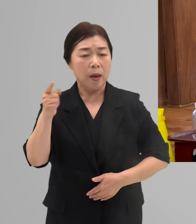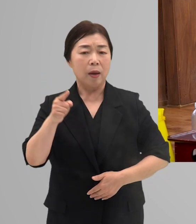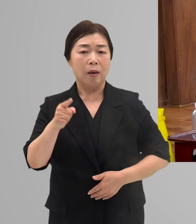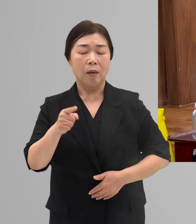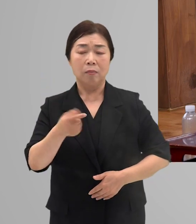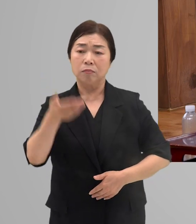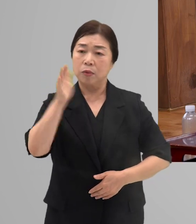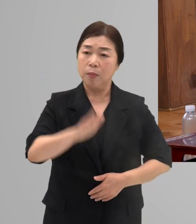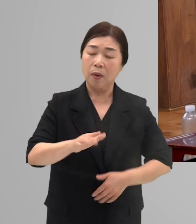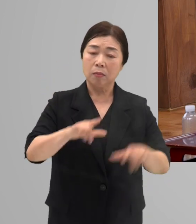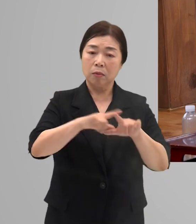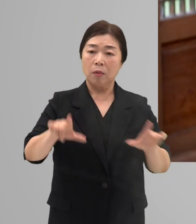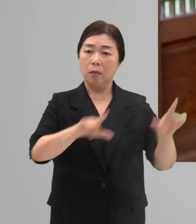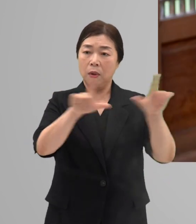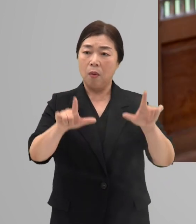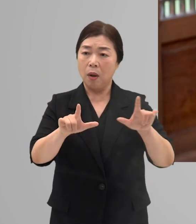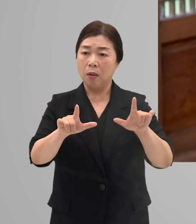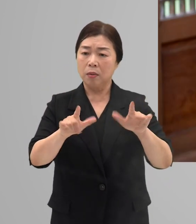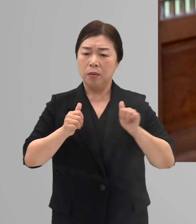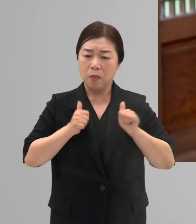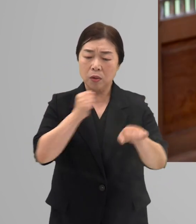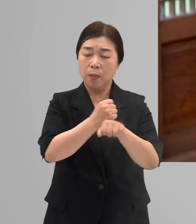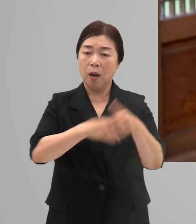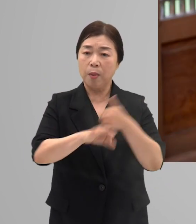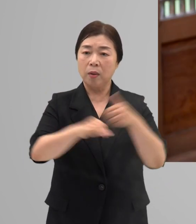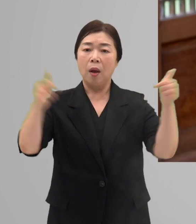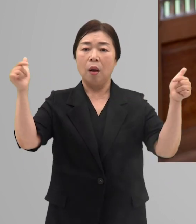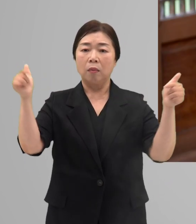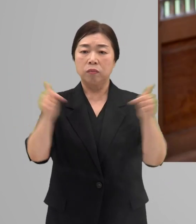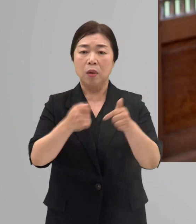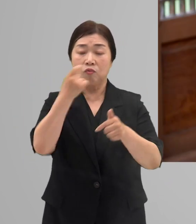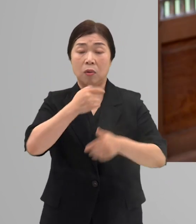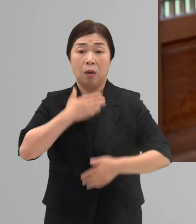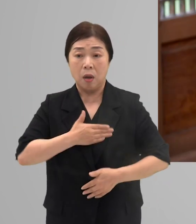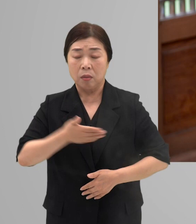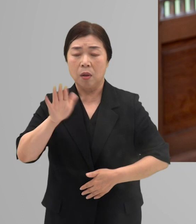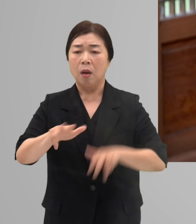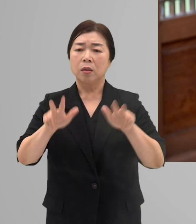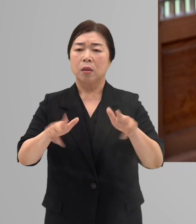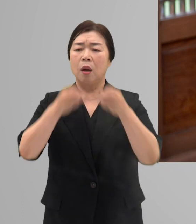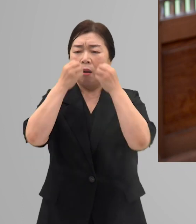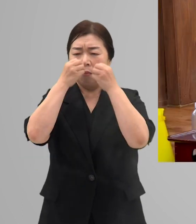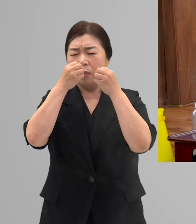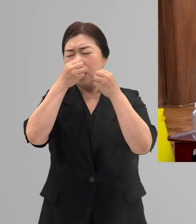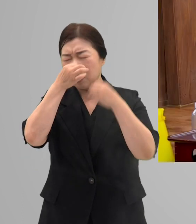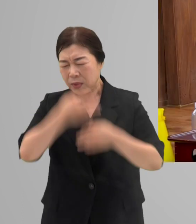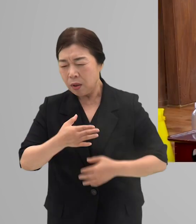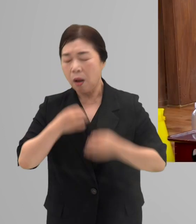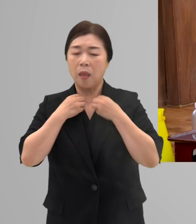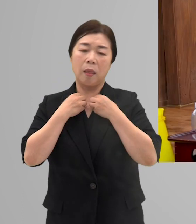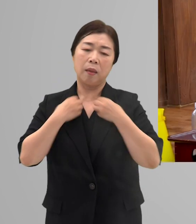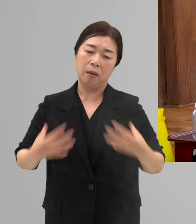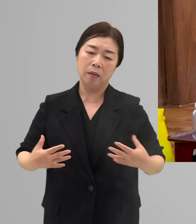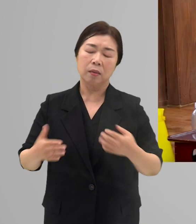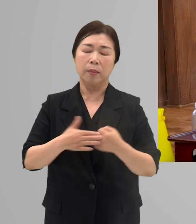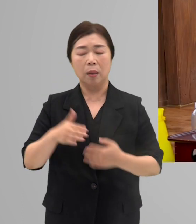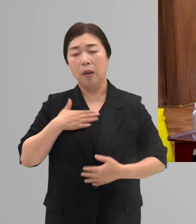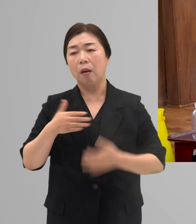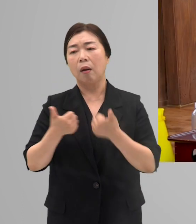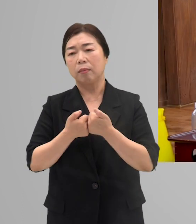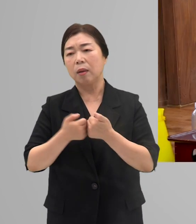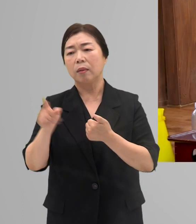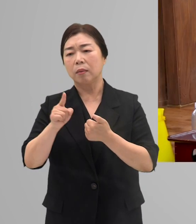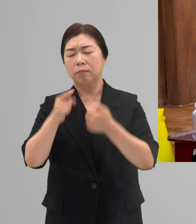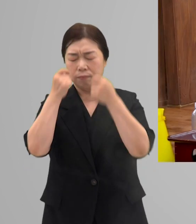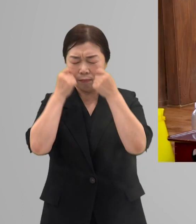일상생활을 하고 일을 하면 더 좋아질 줄 알았는데 지금은 본인이 감당이 안 된다는 거예요. 같이 저랑 상담 많이 하시면서